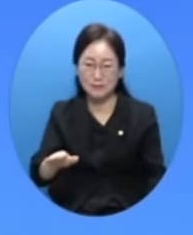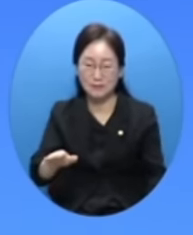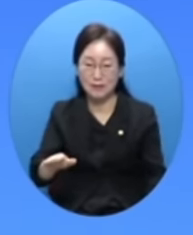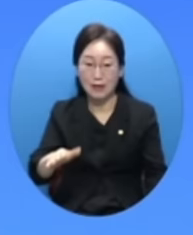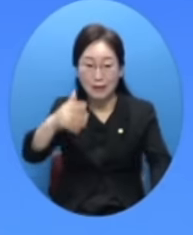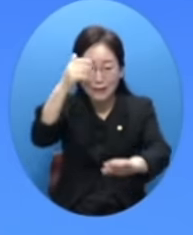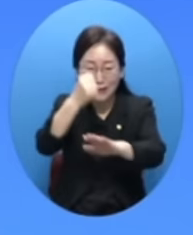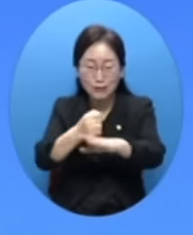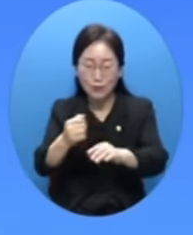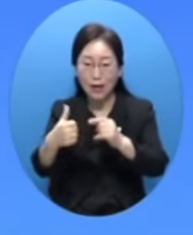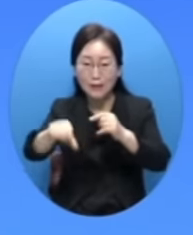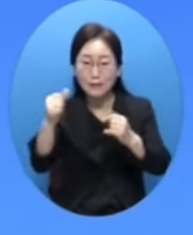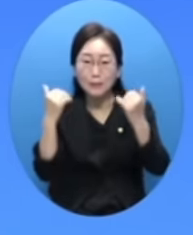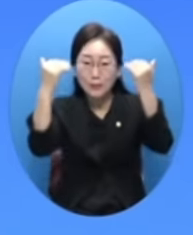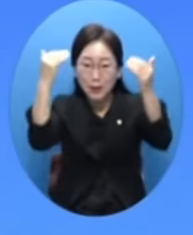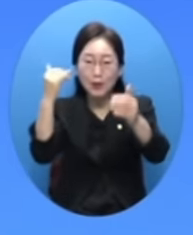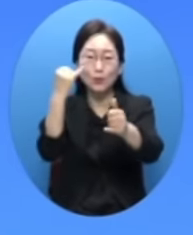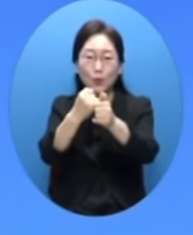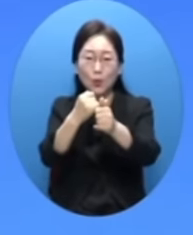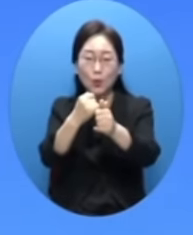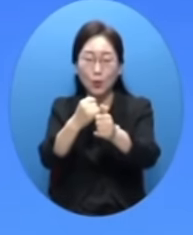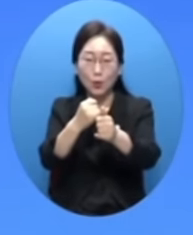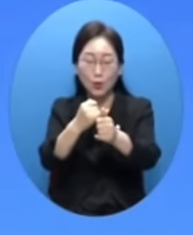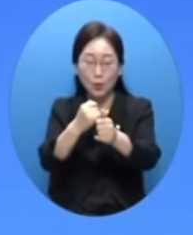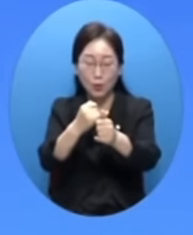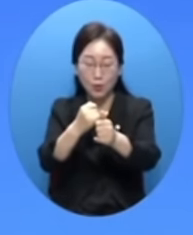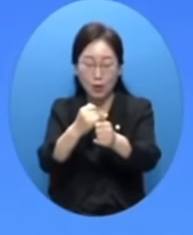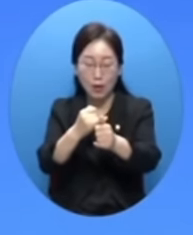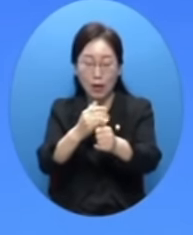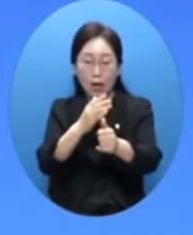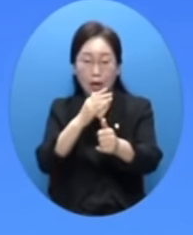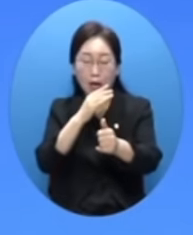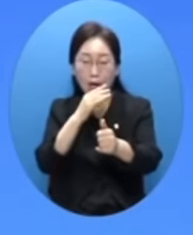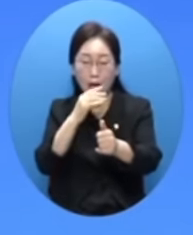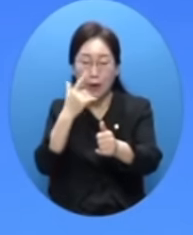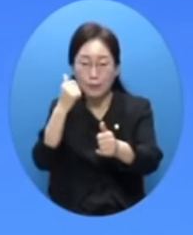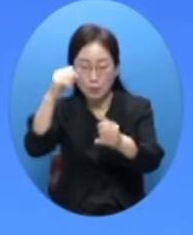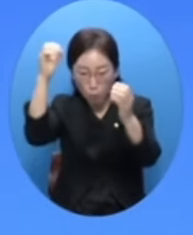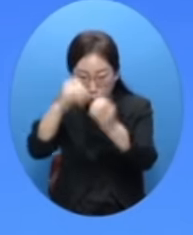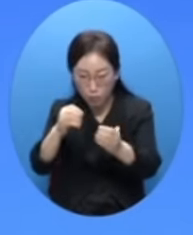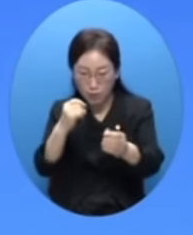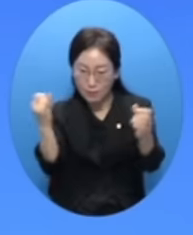결혼해서 자기 부인을 때리고 있는 모습을 발견하게 됩니다.